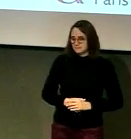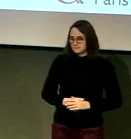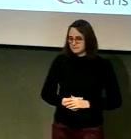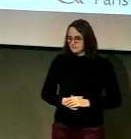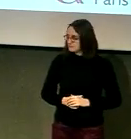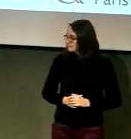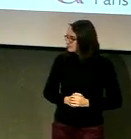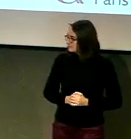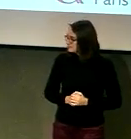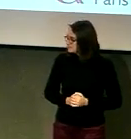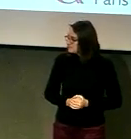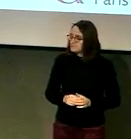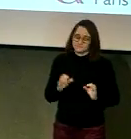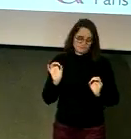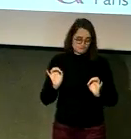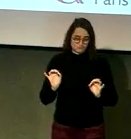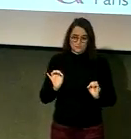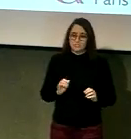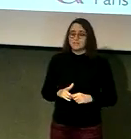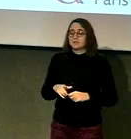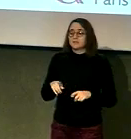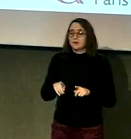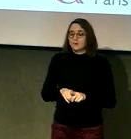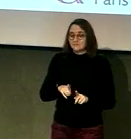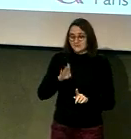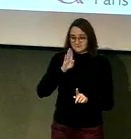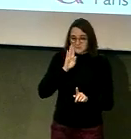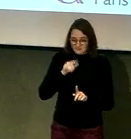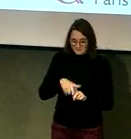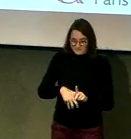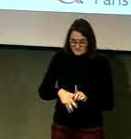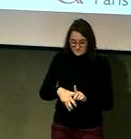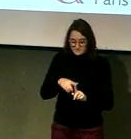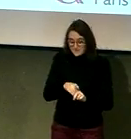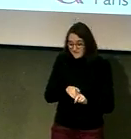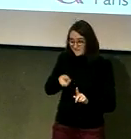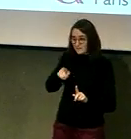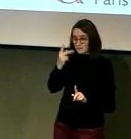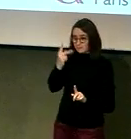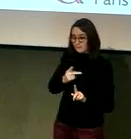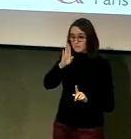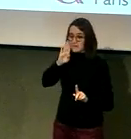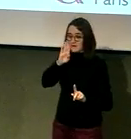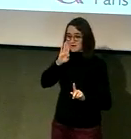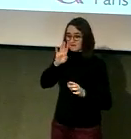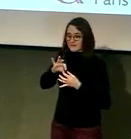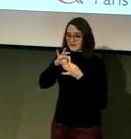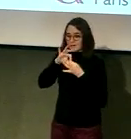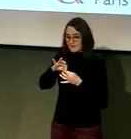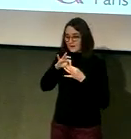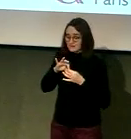Exactement. Et après, la relation de la mère, ça c'est aussi d'autres variables assez